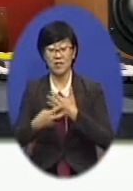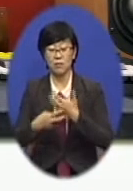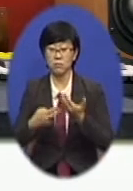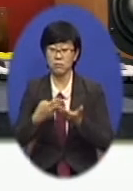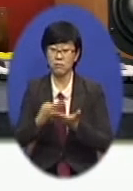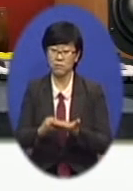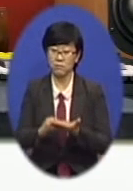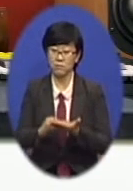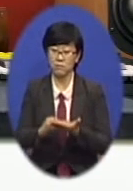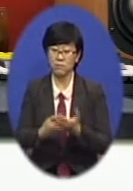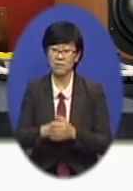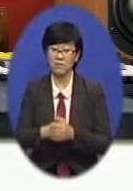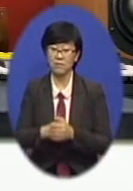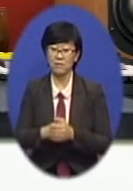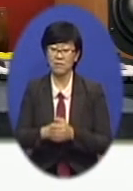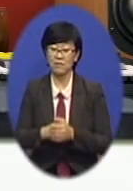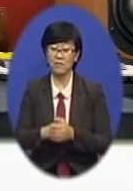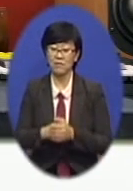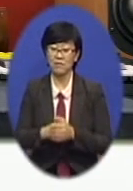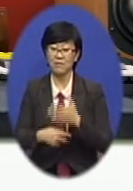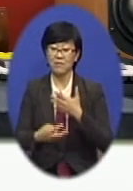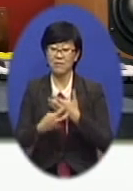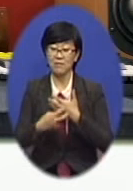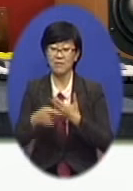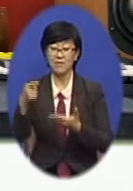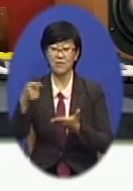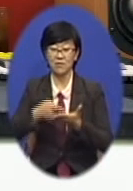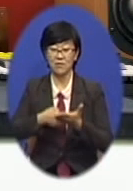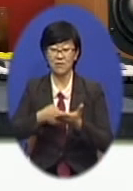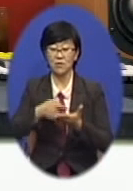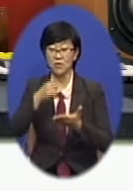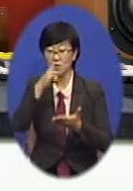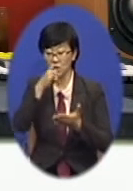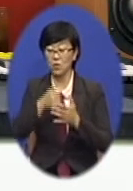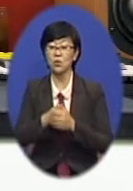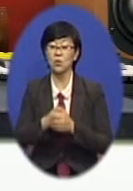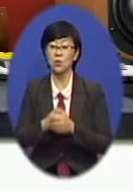왜? 아니, 왜요? 잠깐 병원에 수술 받을 게 좀 있어가지고. 네.